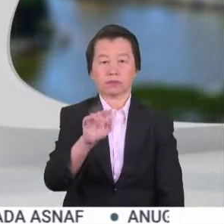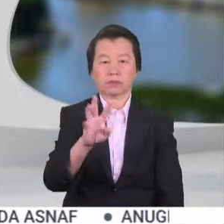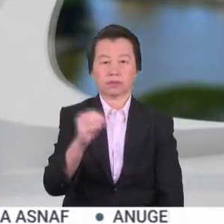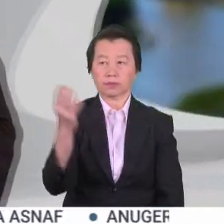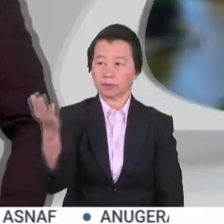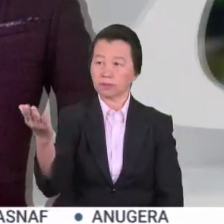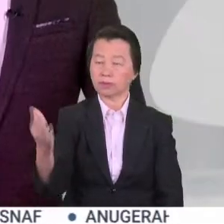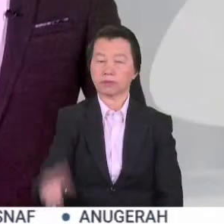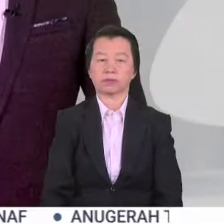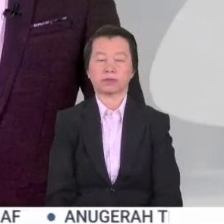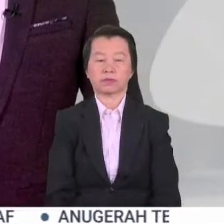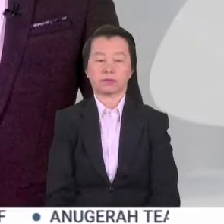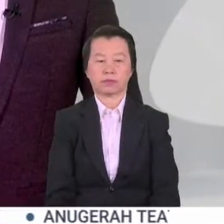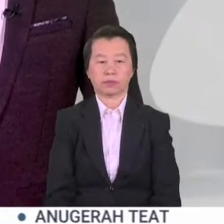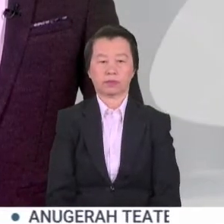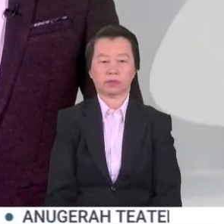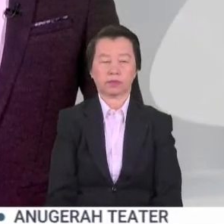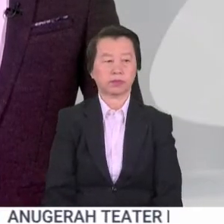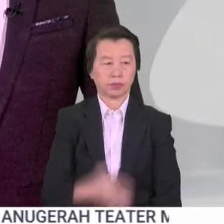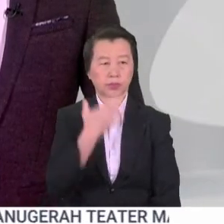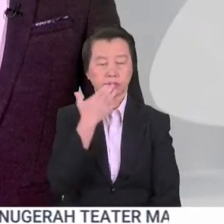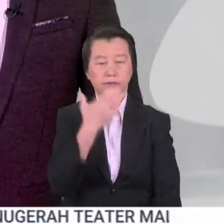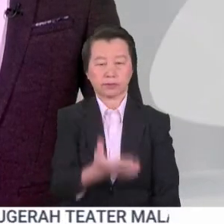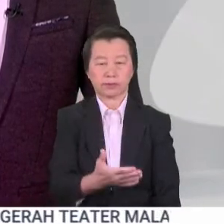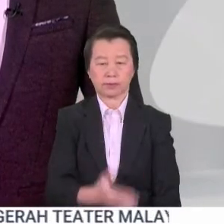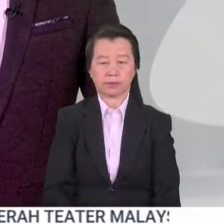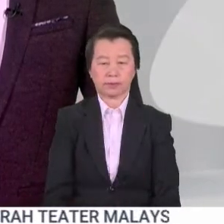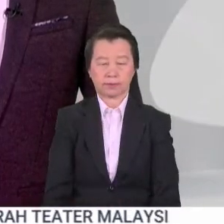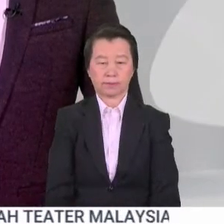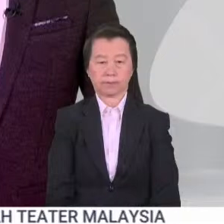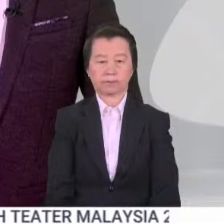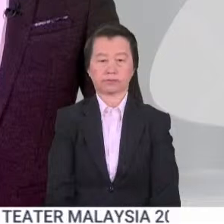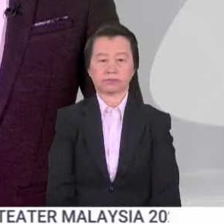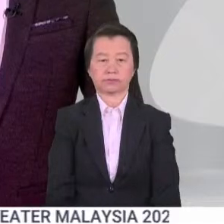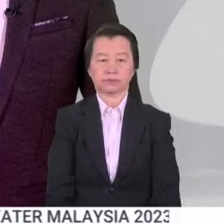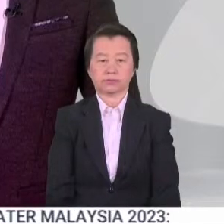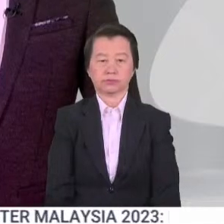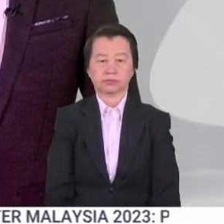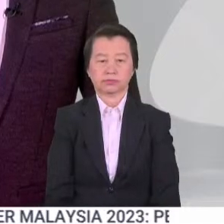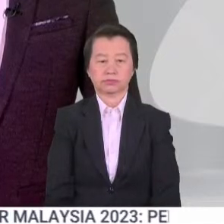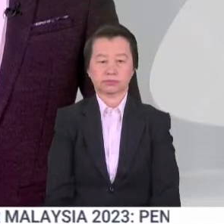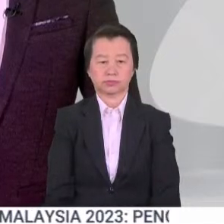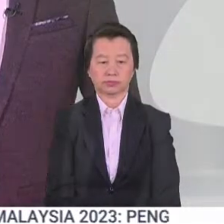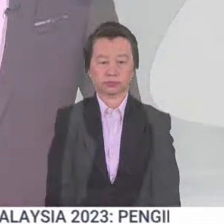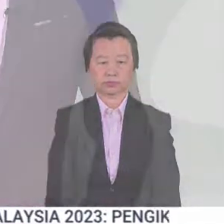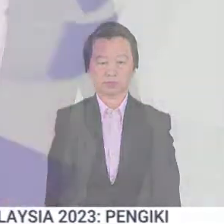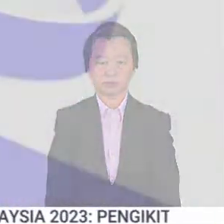Nurul silakan buwin Terima kasih atas perincian dari Sarawak